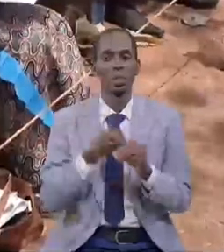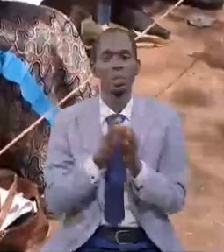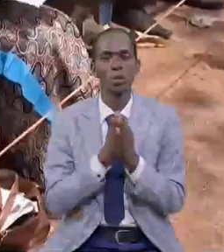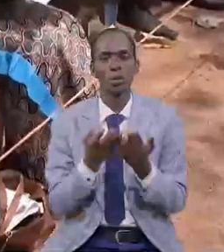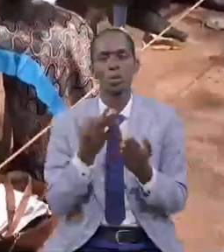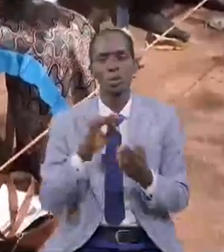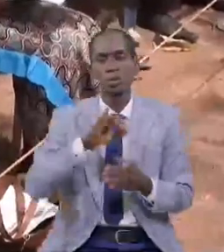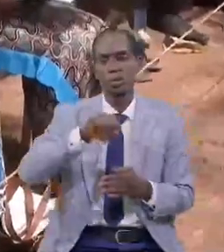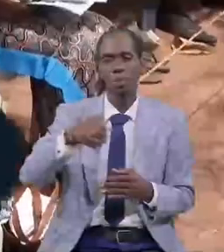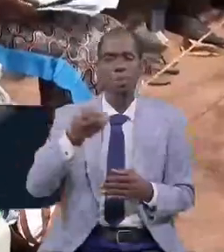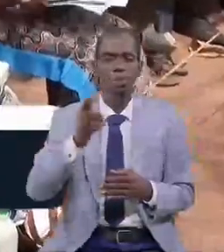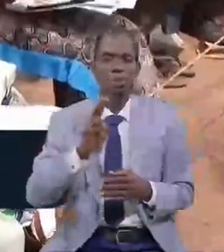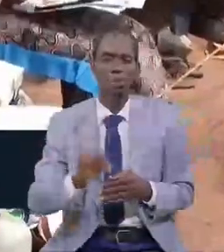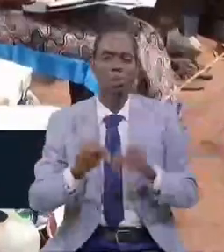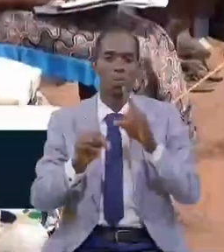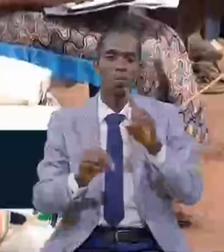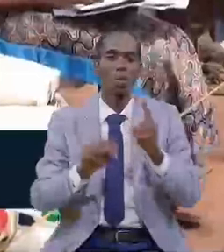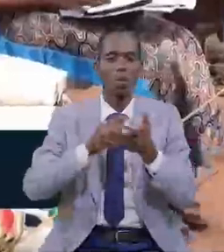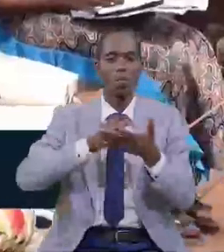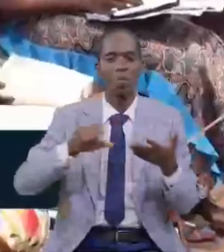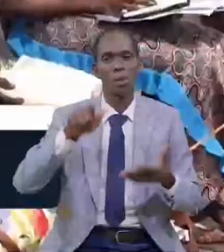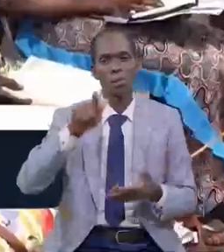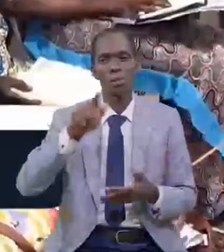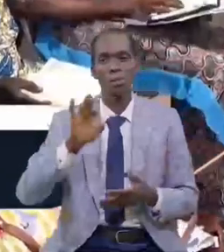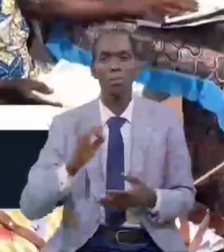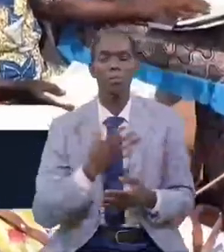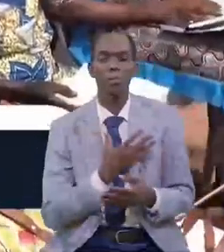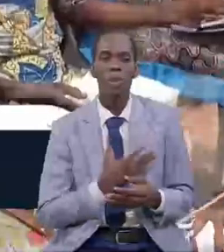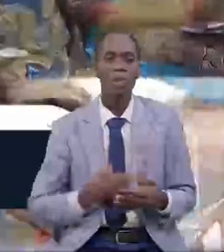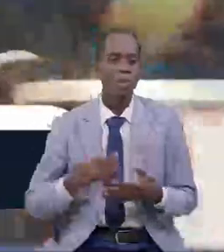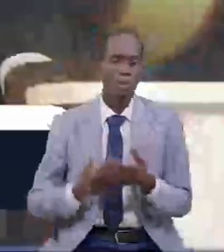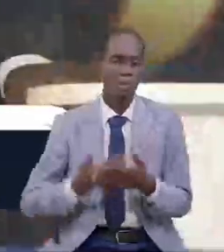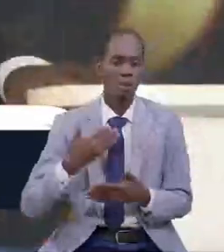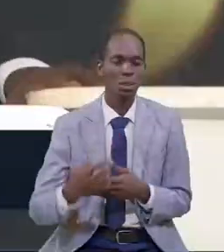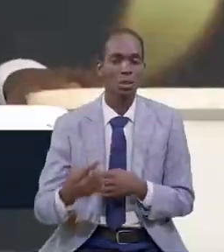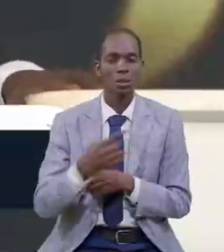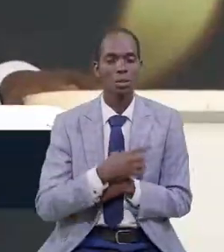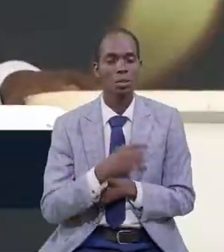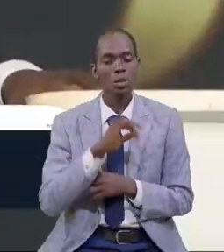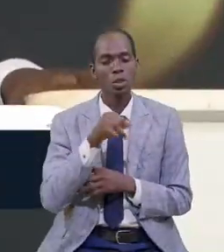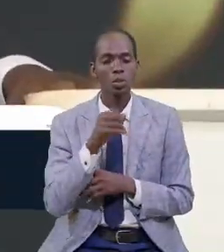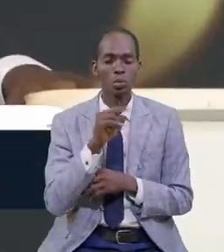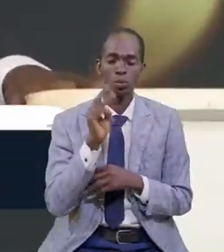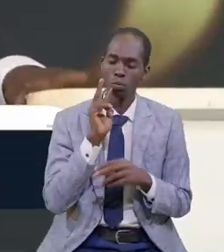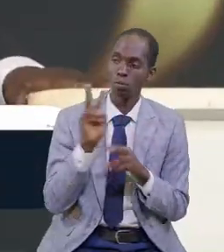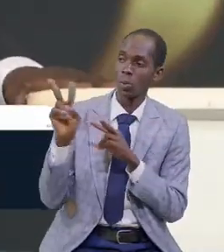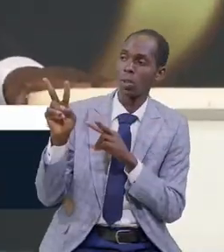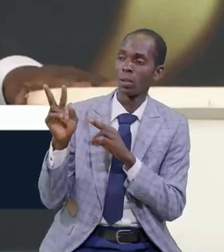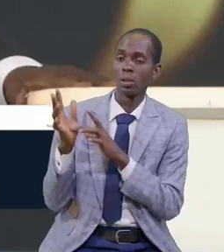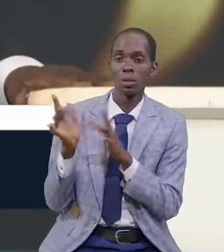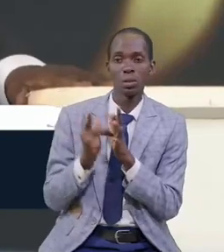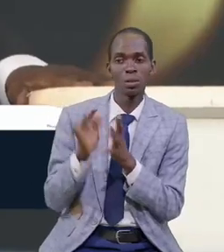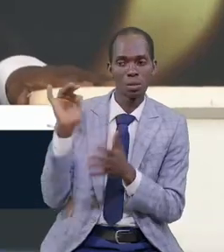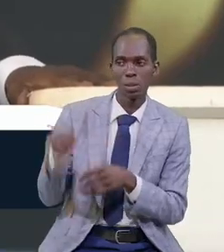1 verset 29 Jean 1 29 le lendemain